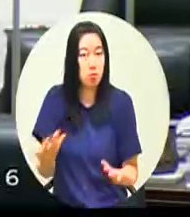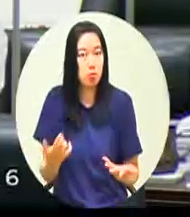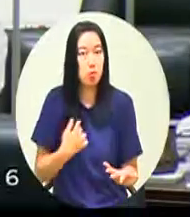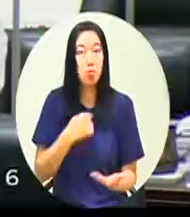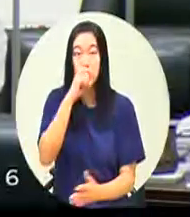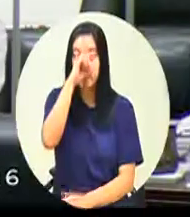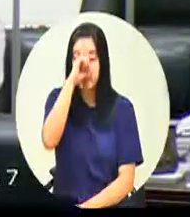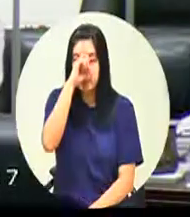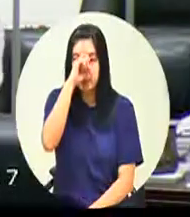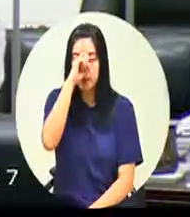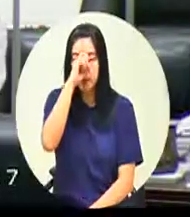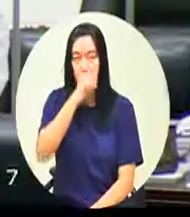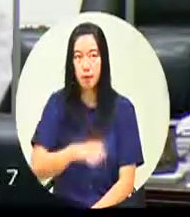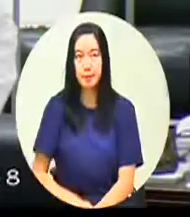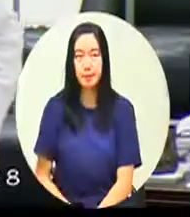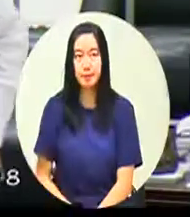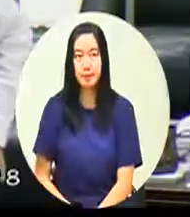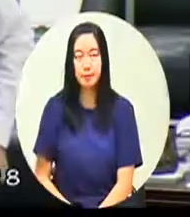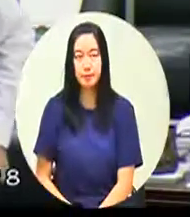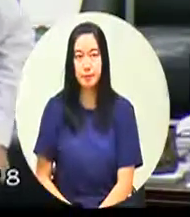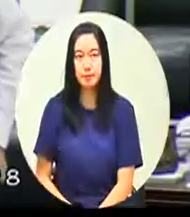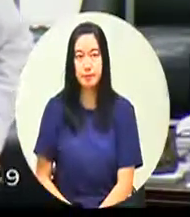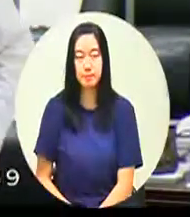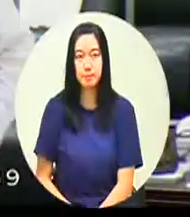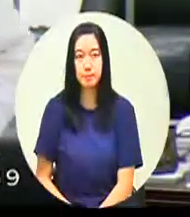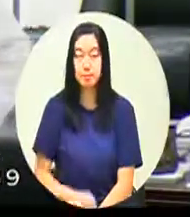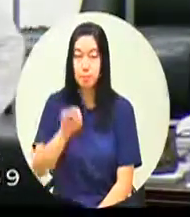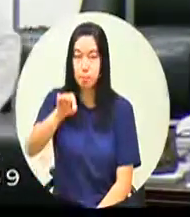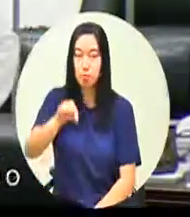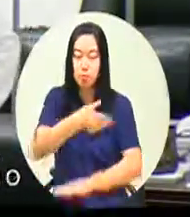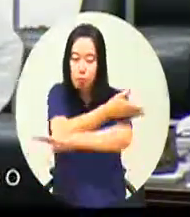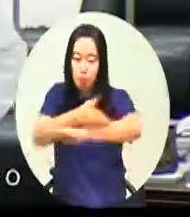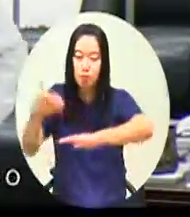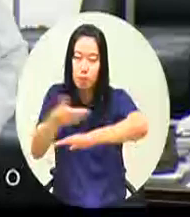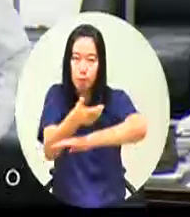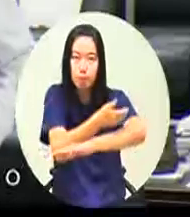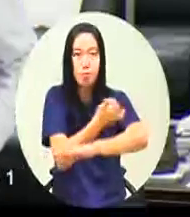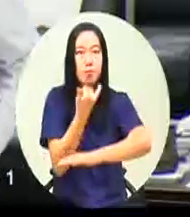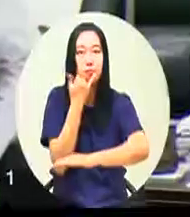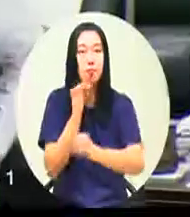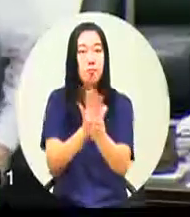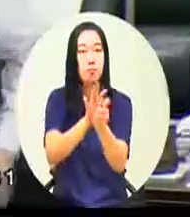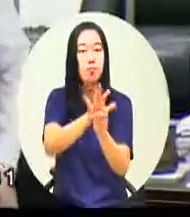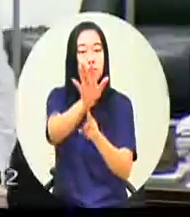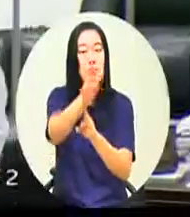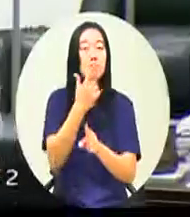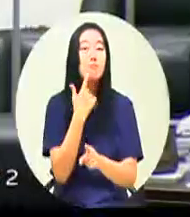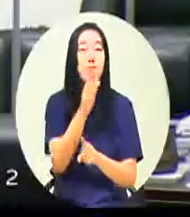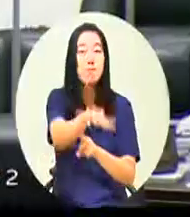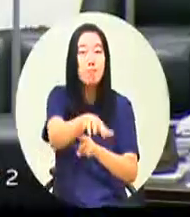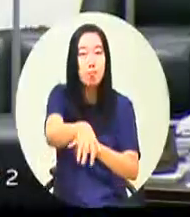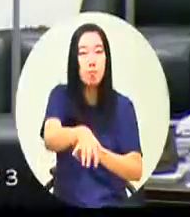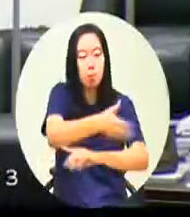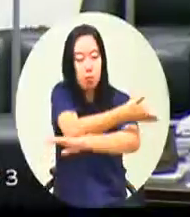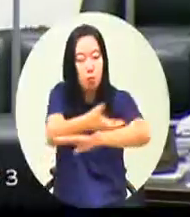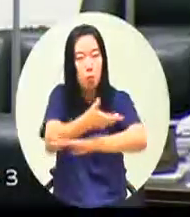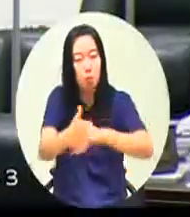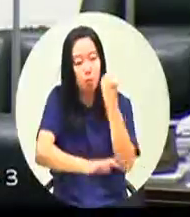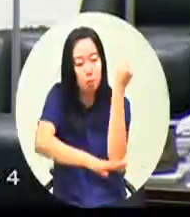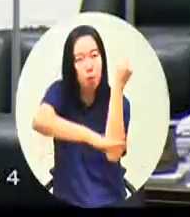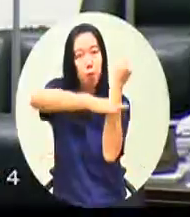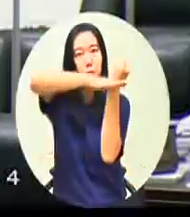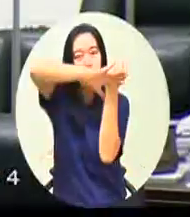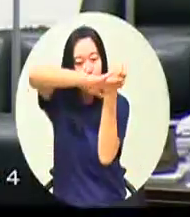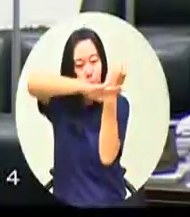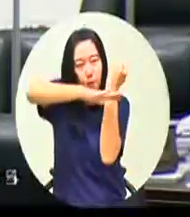望好，这个呢这因为这样的疏浚呢使得大大减少了美浓那个美浓淹水的时间，加